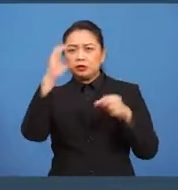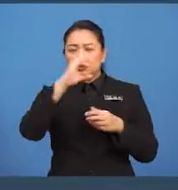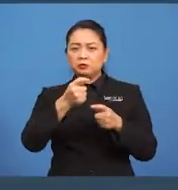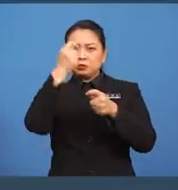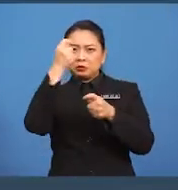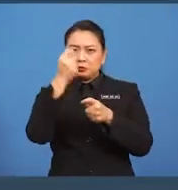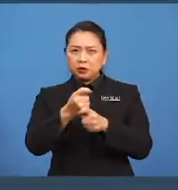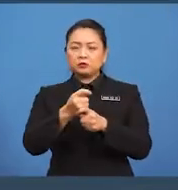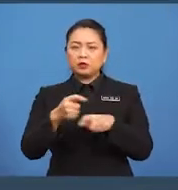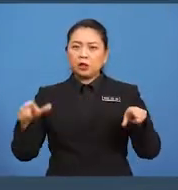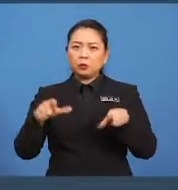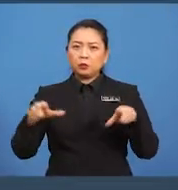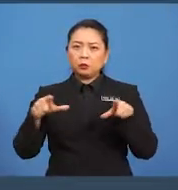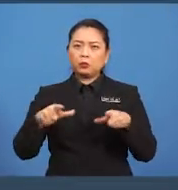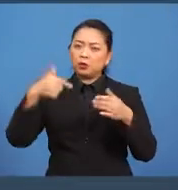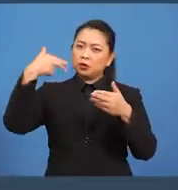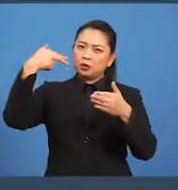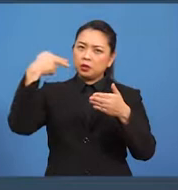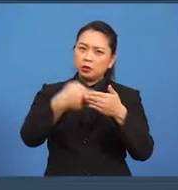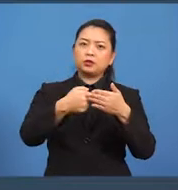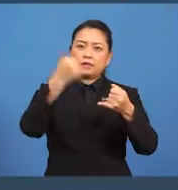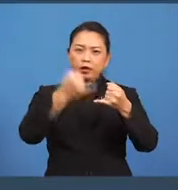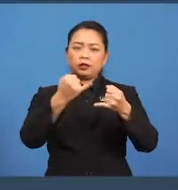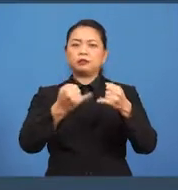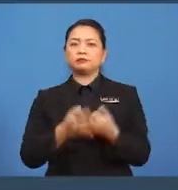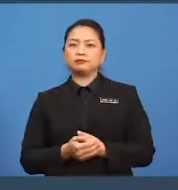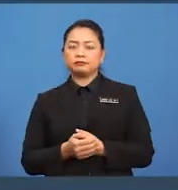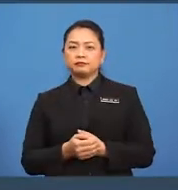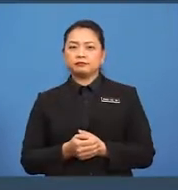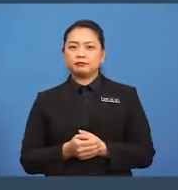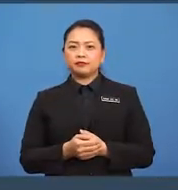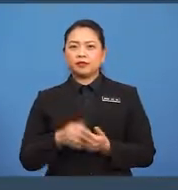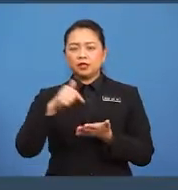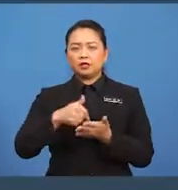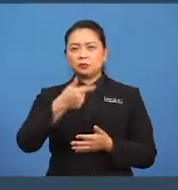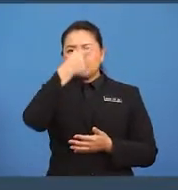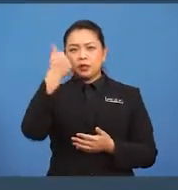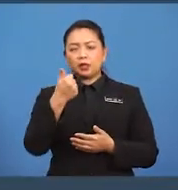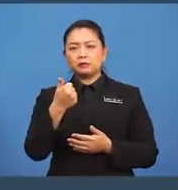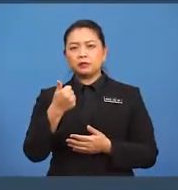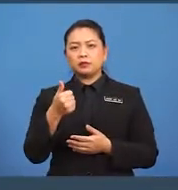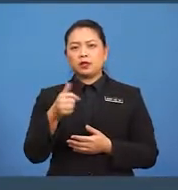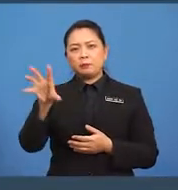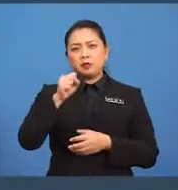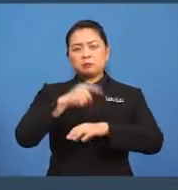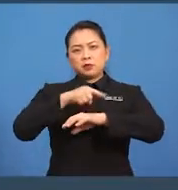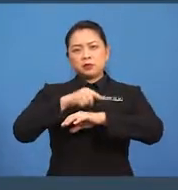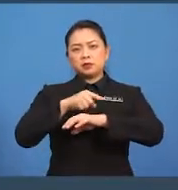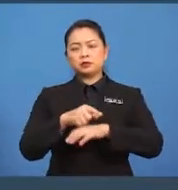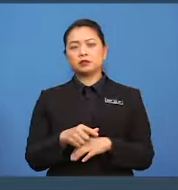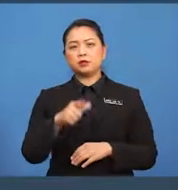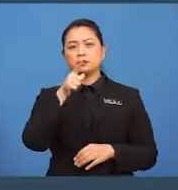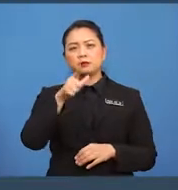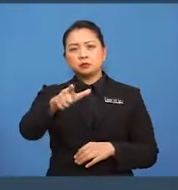tetap akan dilakukan sehinggalah item yang terakhir. Ini menyebabkan penyemakan mengambil masa